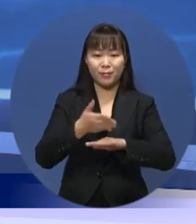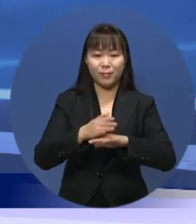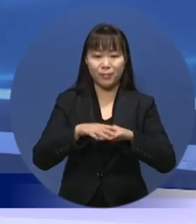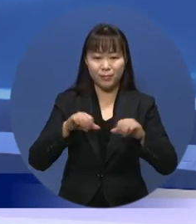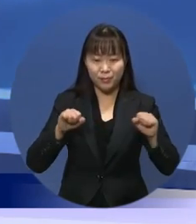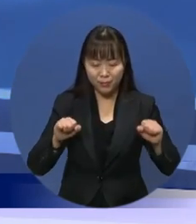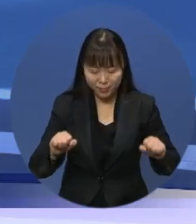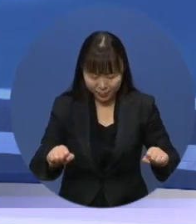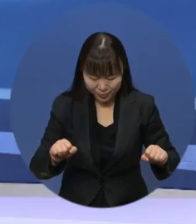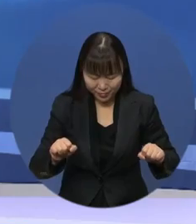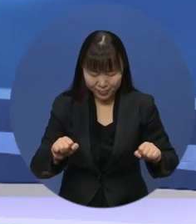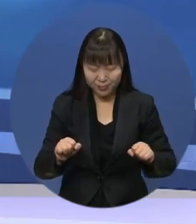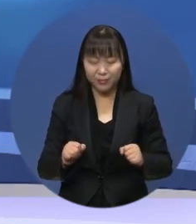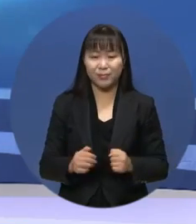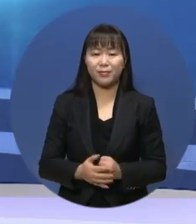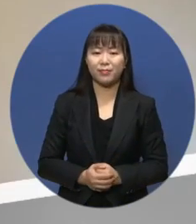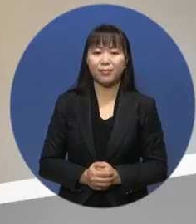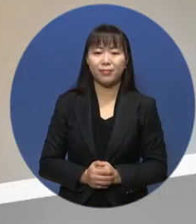여러분 고맙습니다.